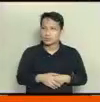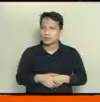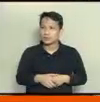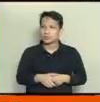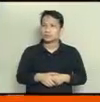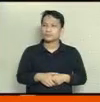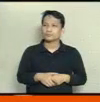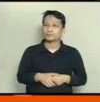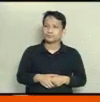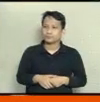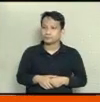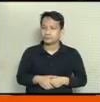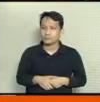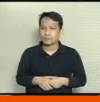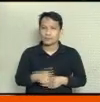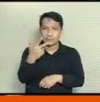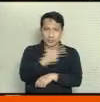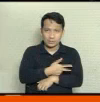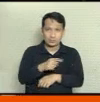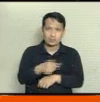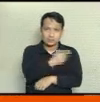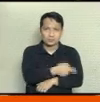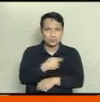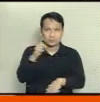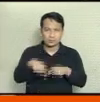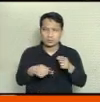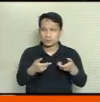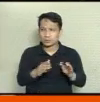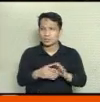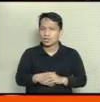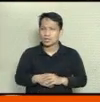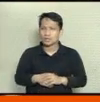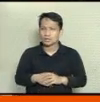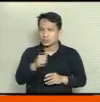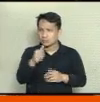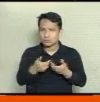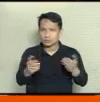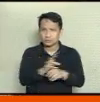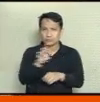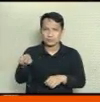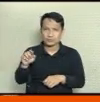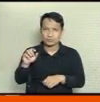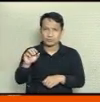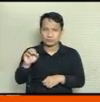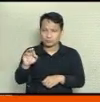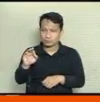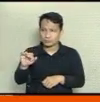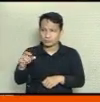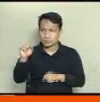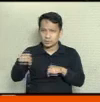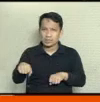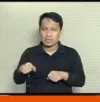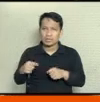able to build in 3 days a hospital, why we cannot repair the Port Magsaysay Mega Rehab Center in 20